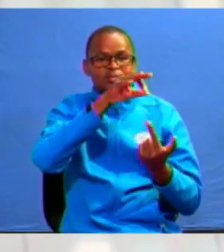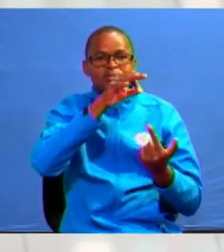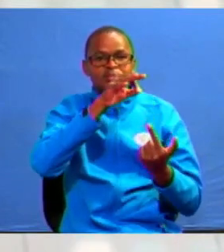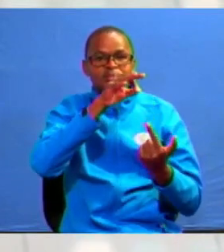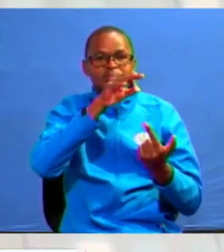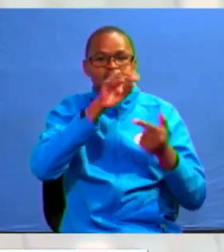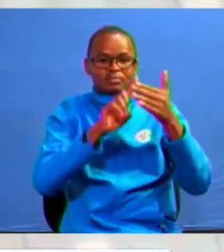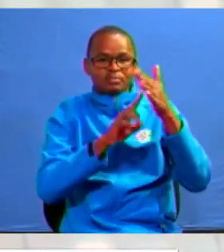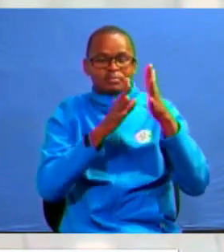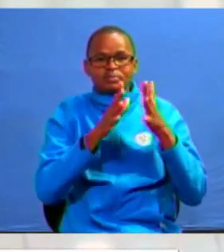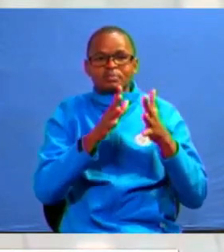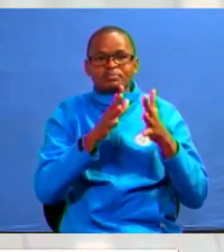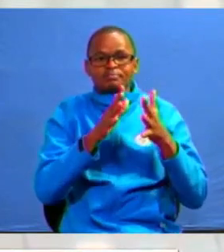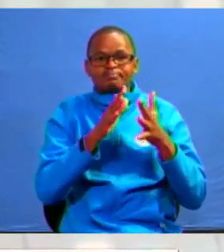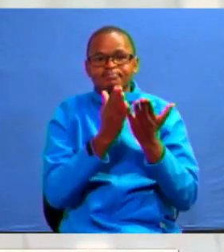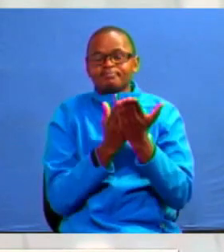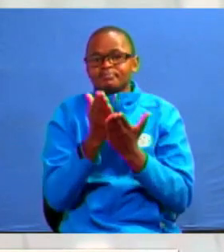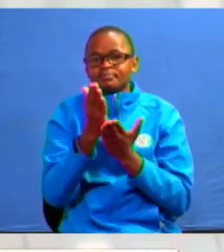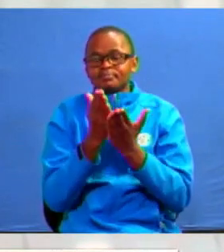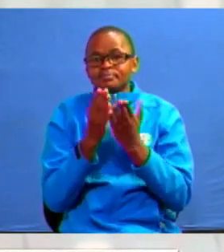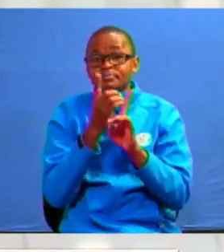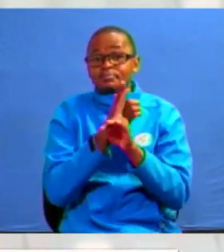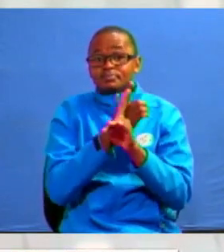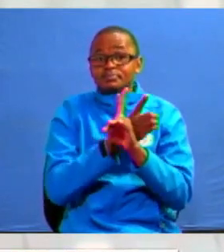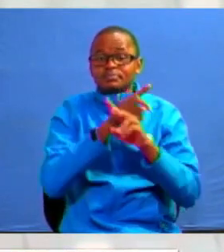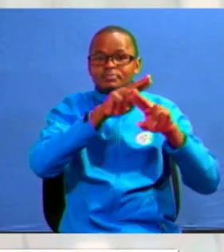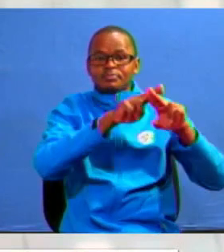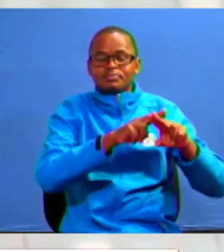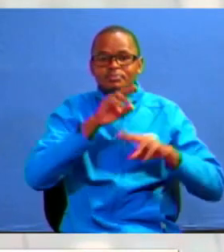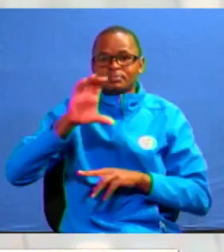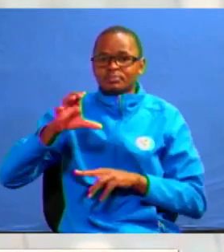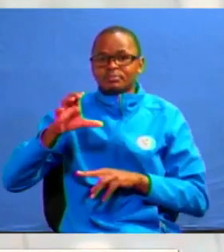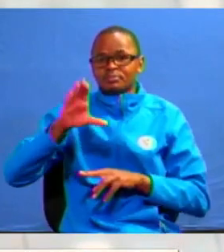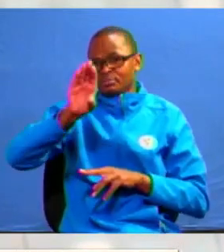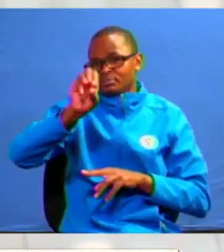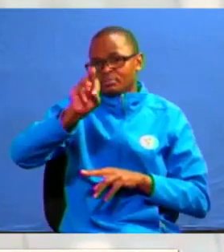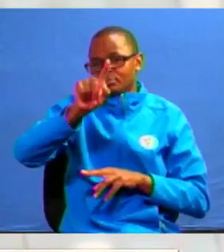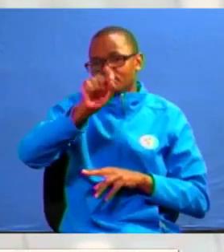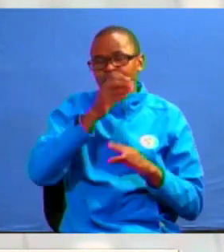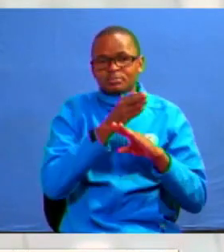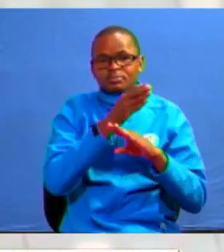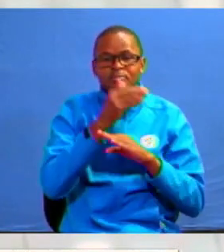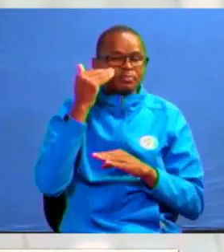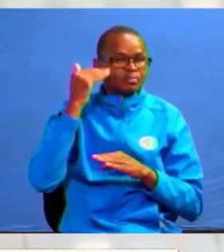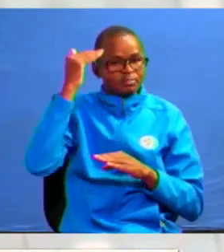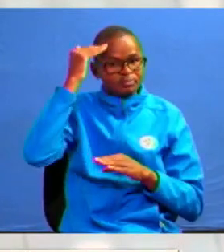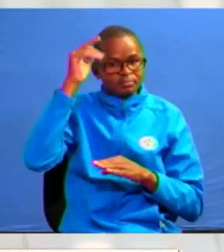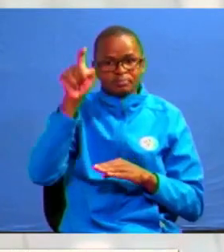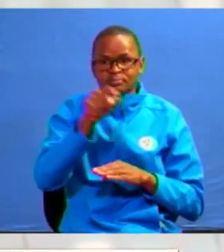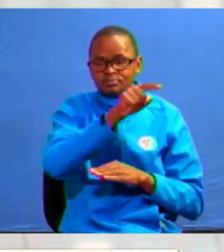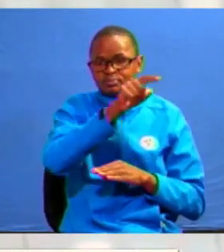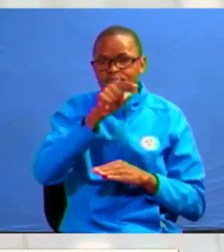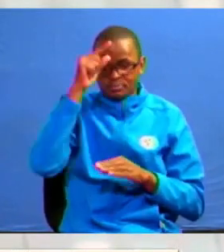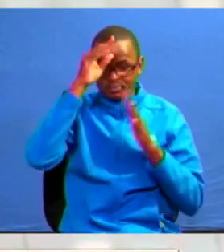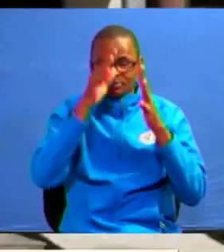la mawaziri watakao hudumu katika nyadhifa mbalimbali kaunti hiyo. Hii ni baada ya mahakama kusitisha juhudi za